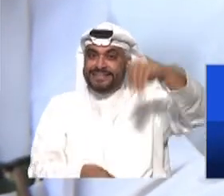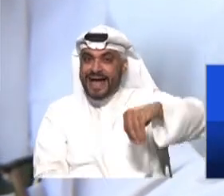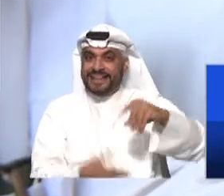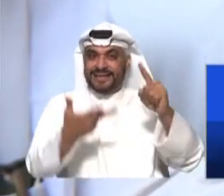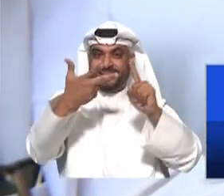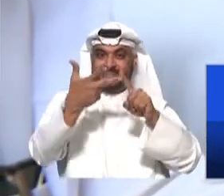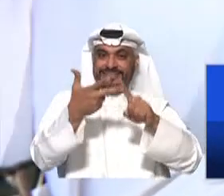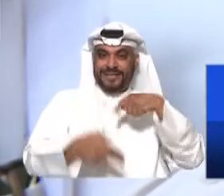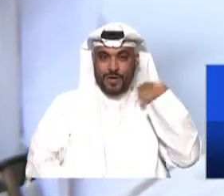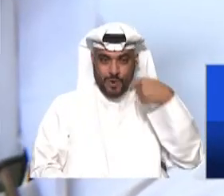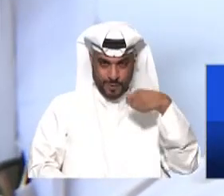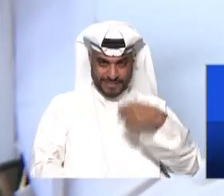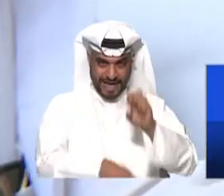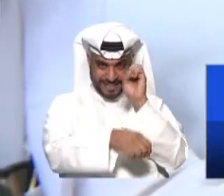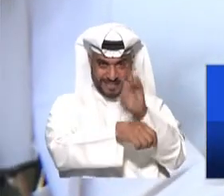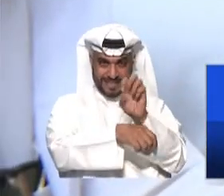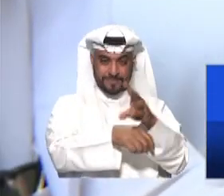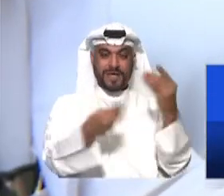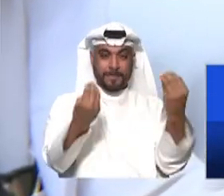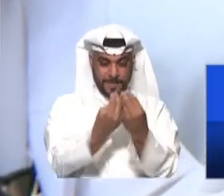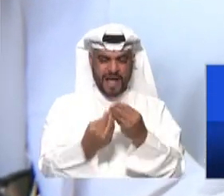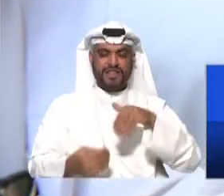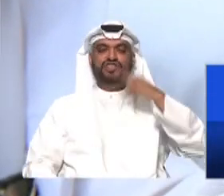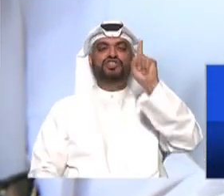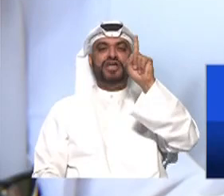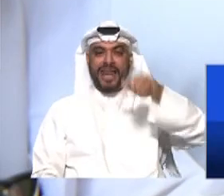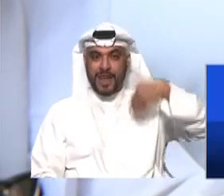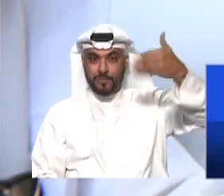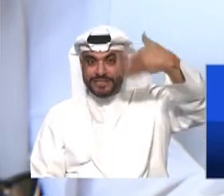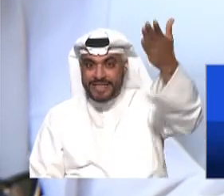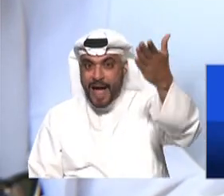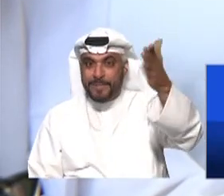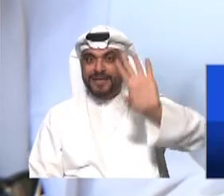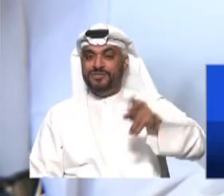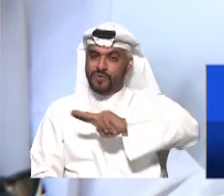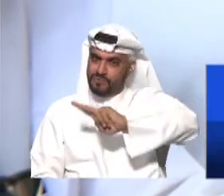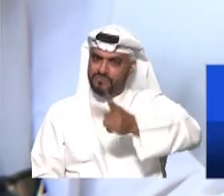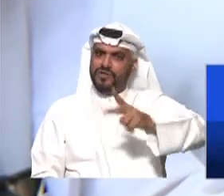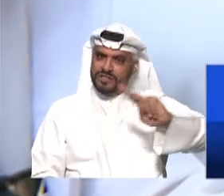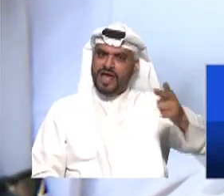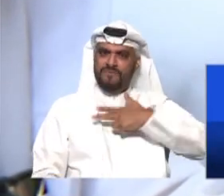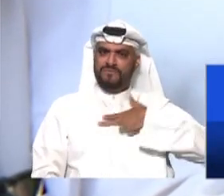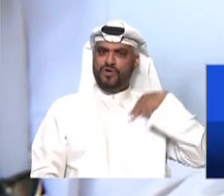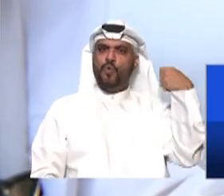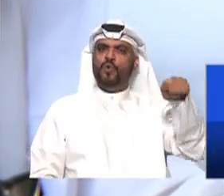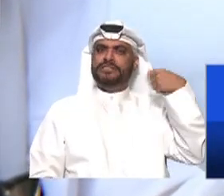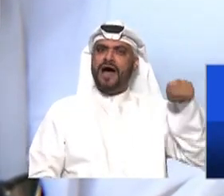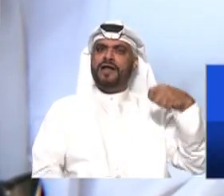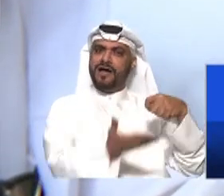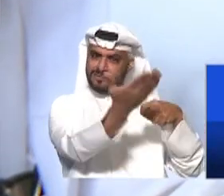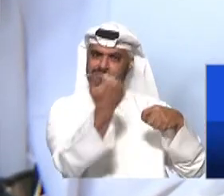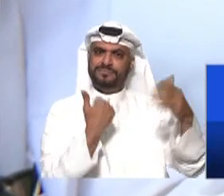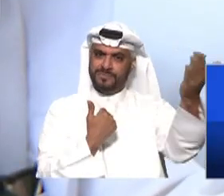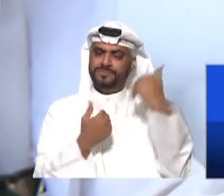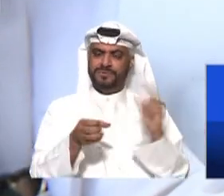الحكومية ممثلة بوزاراتها مع الإخوان في المجلس البلدي. اليوم احنا وقعنا ممثلا عن وزارة